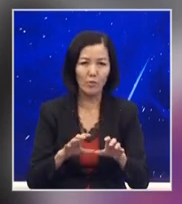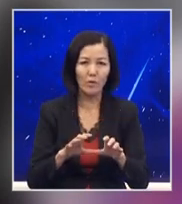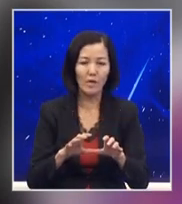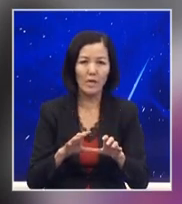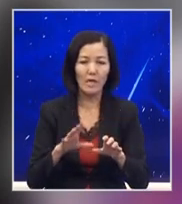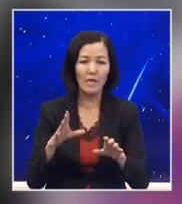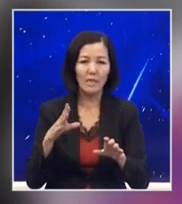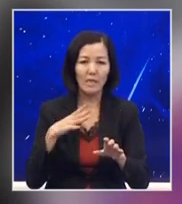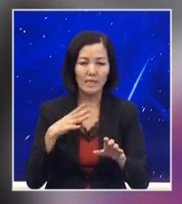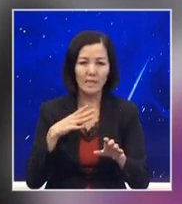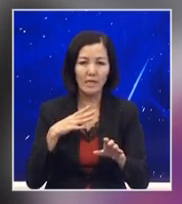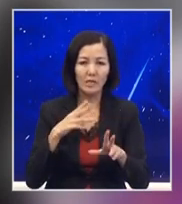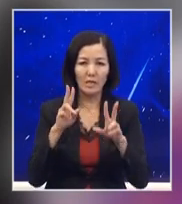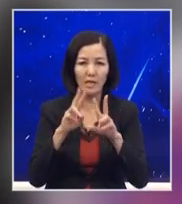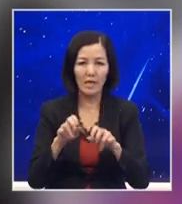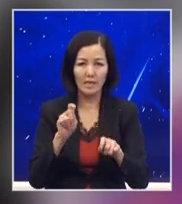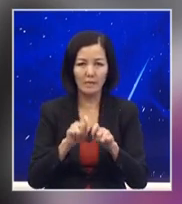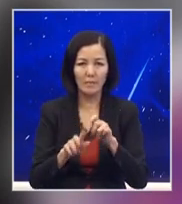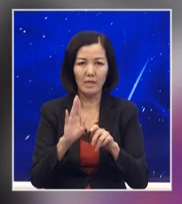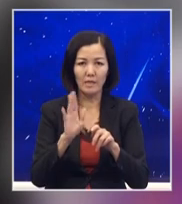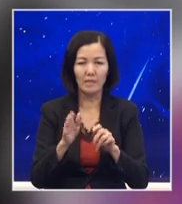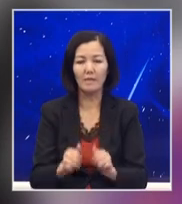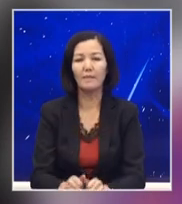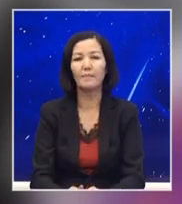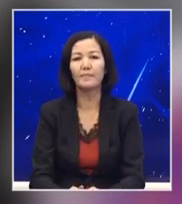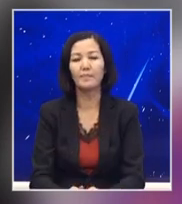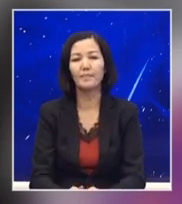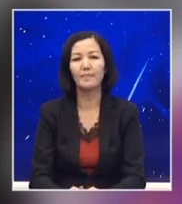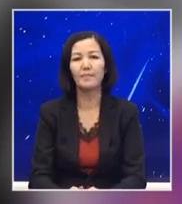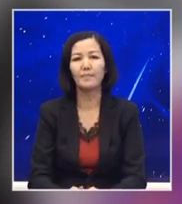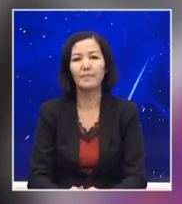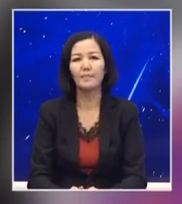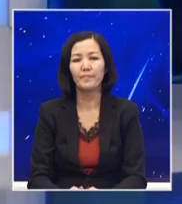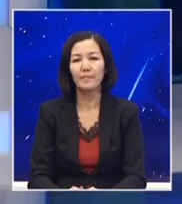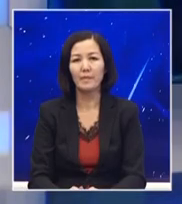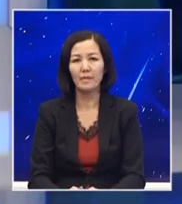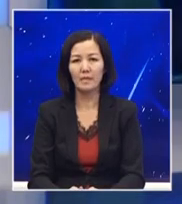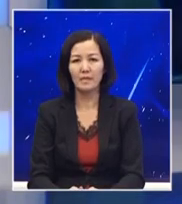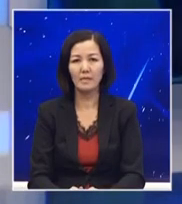Уголовного кодекса Республики Казахстан. Назначена экспертиза.